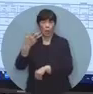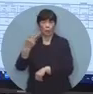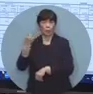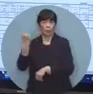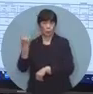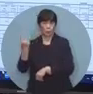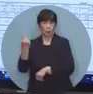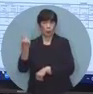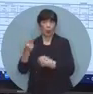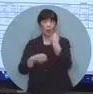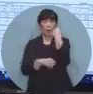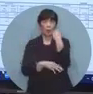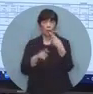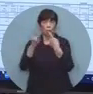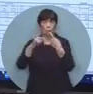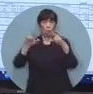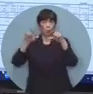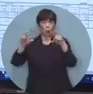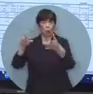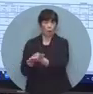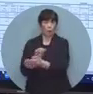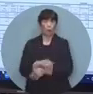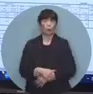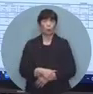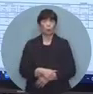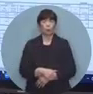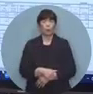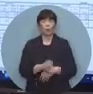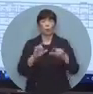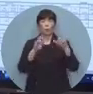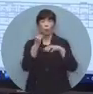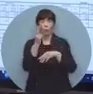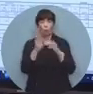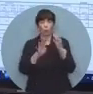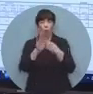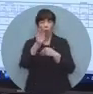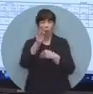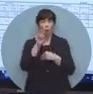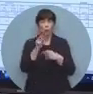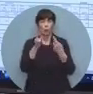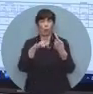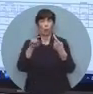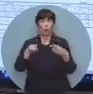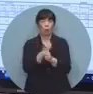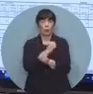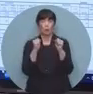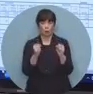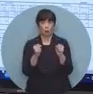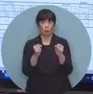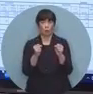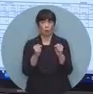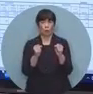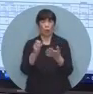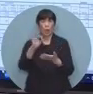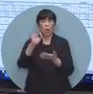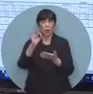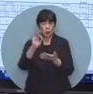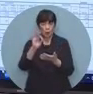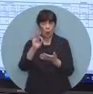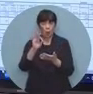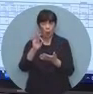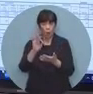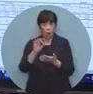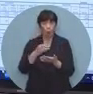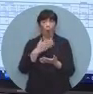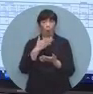も原則公表するという風に書いてありますね東京都今後こういう公共事業あの費用え便の根拠の資料を